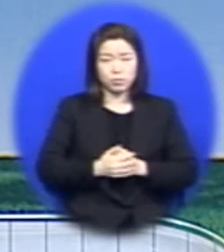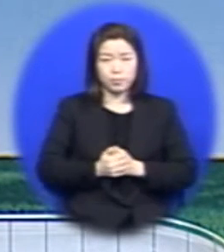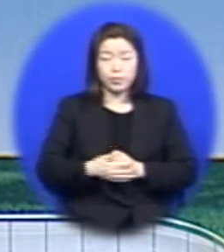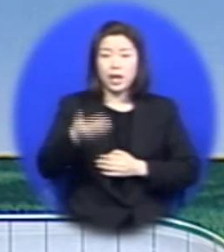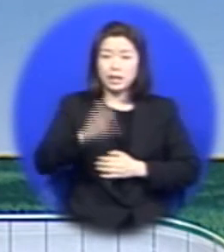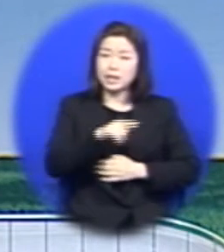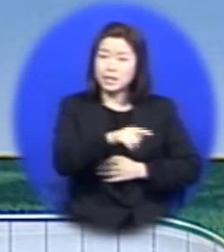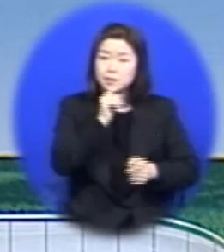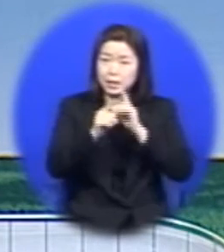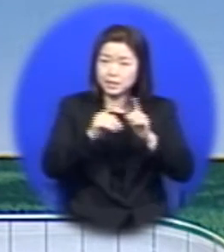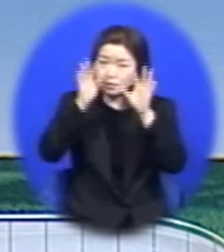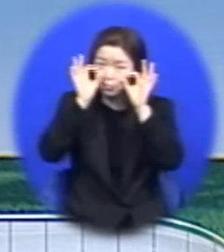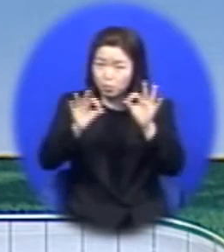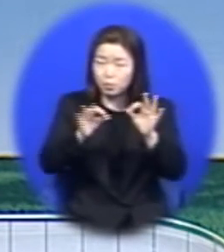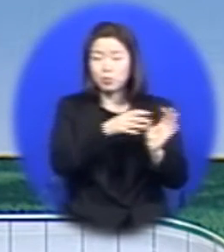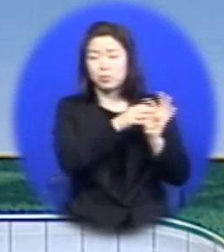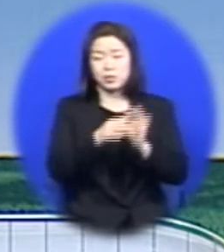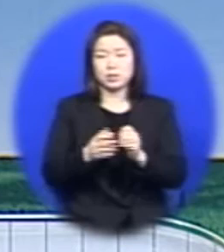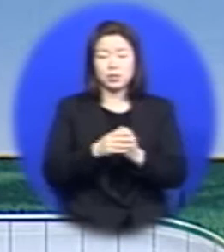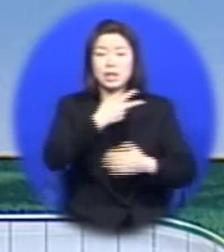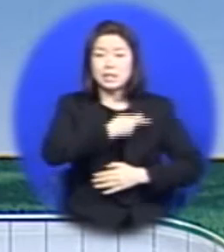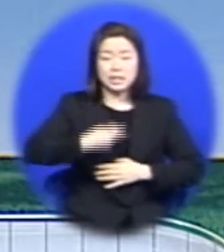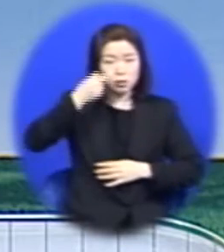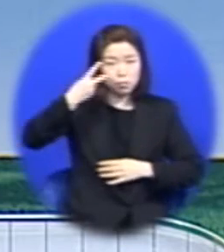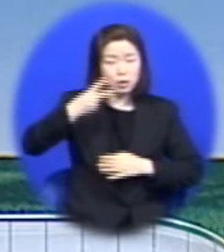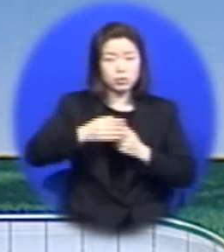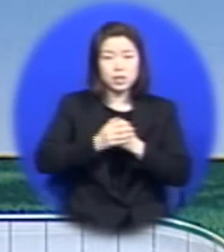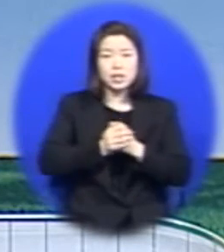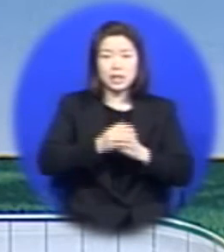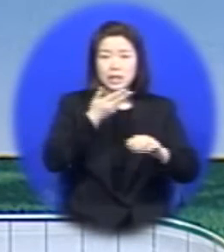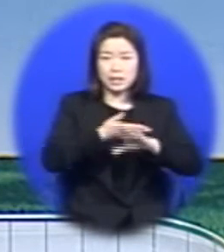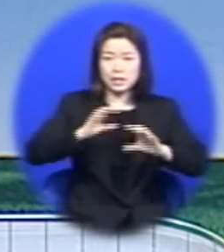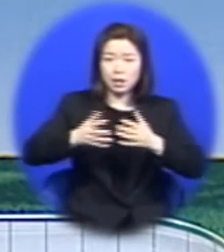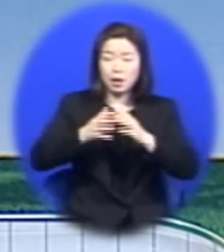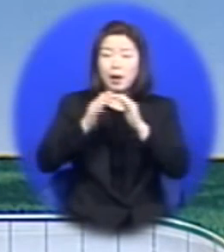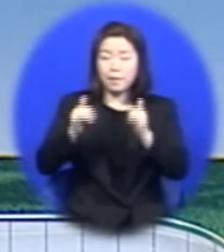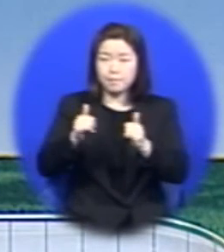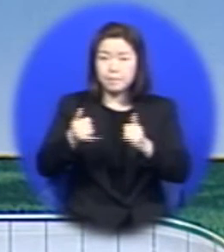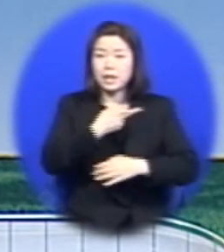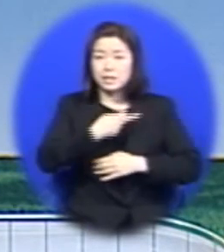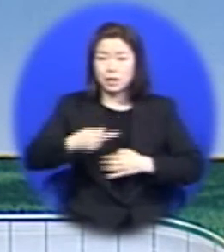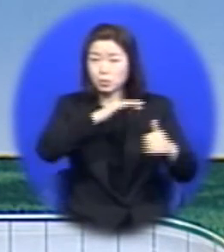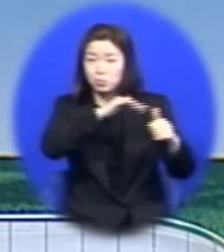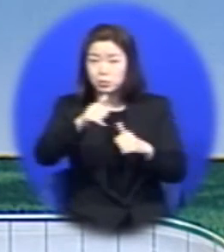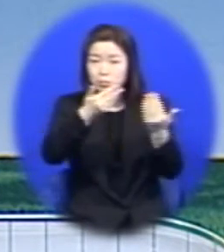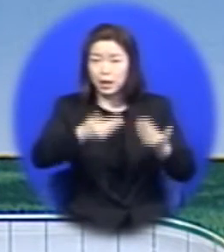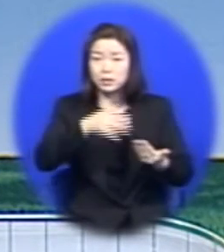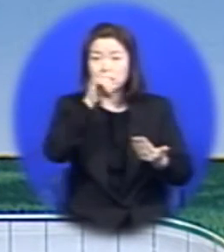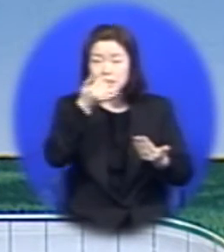그런데 우리가 이 말씀을 보면서 사도 바울이 이방인을 위한 사도로 부름을 받았지만